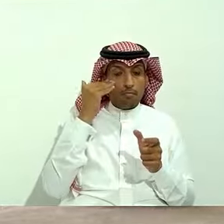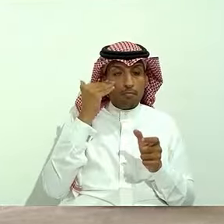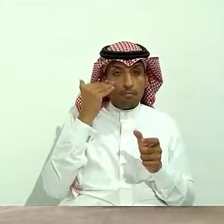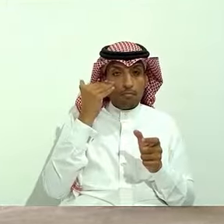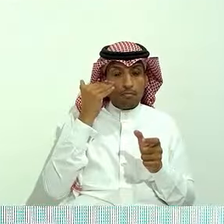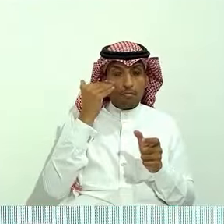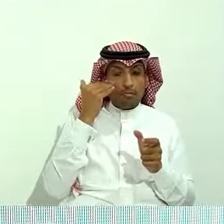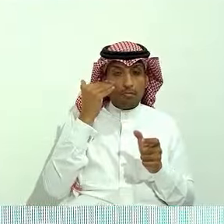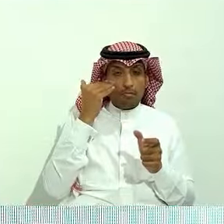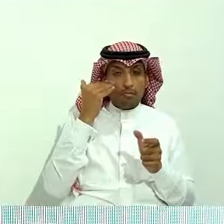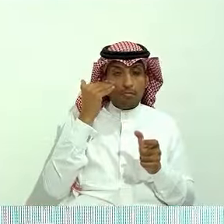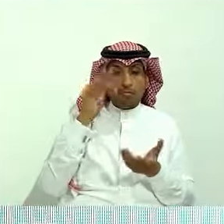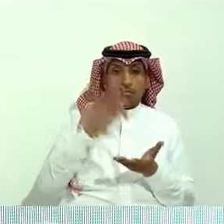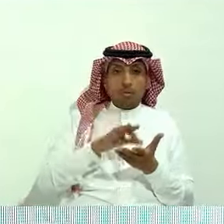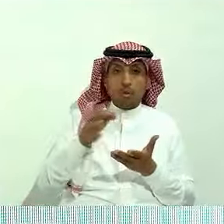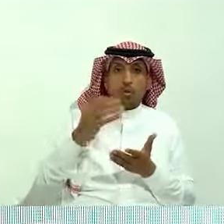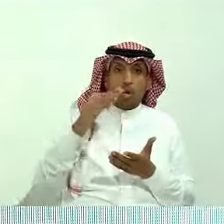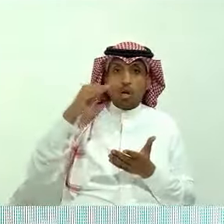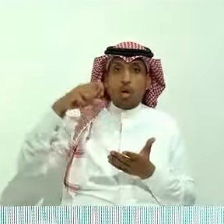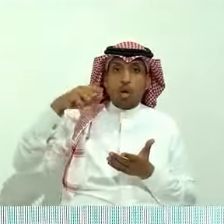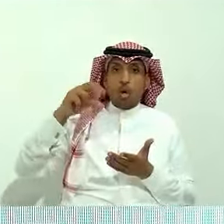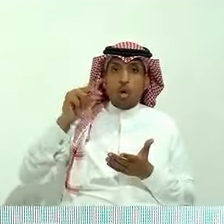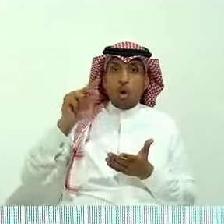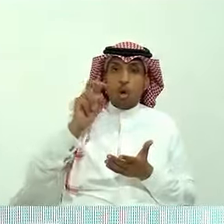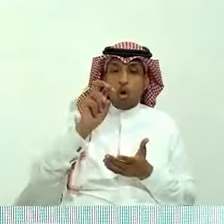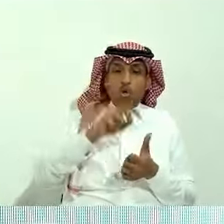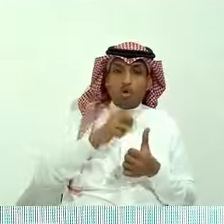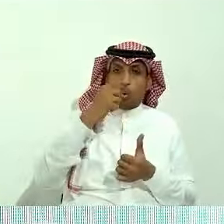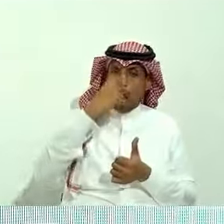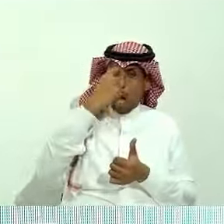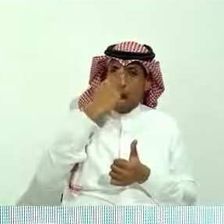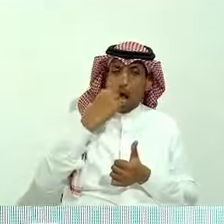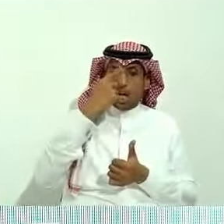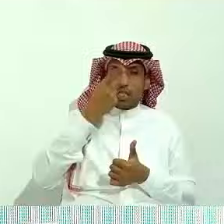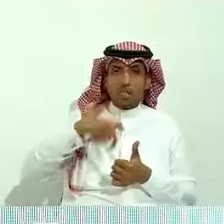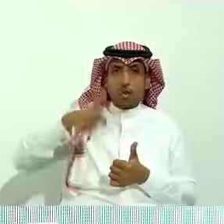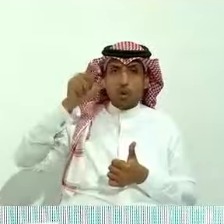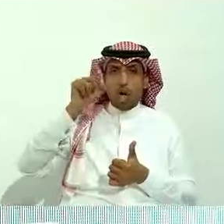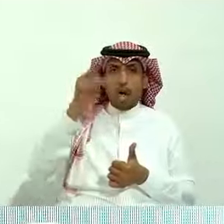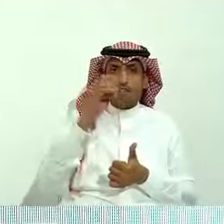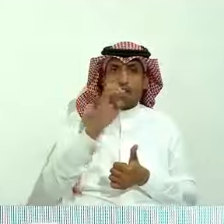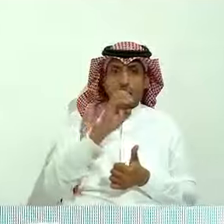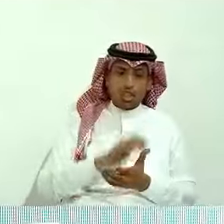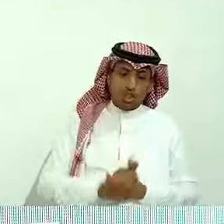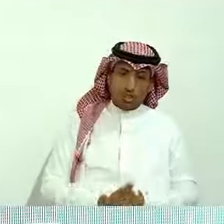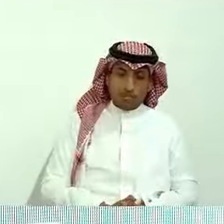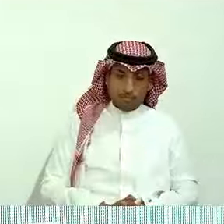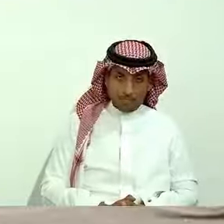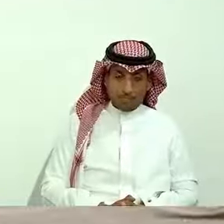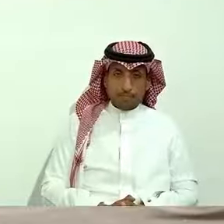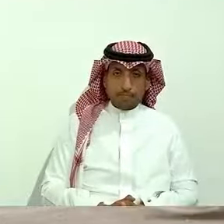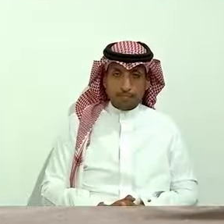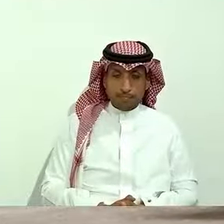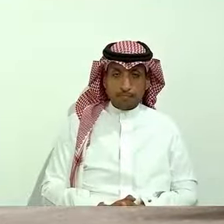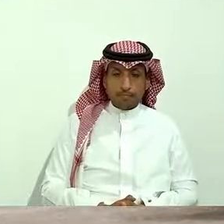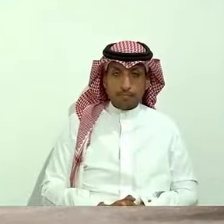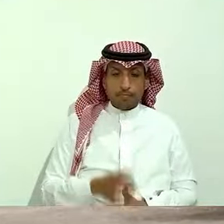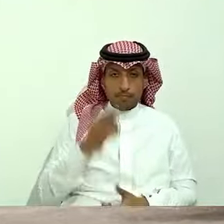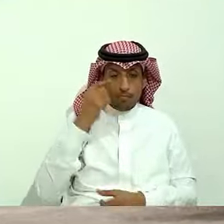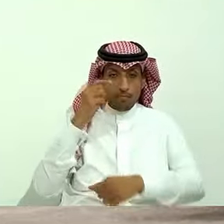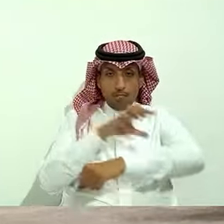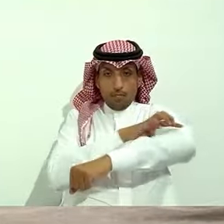منطقة حوطة بني تميم والخرج والأفلاج، هذا شغلهم. الكم اللي أنا لابسة